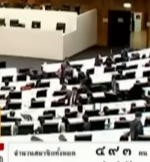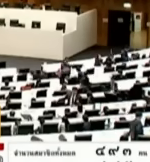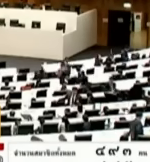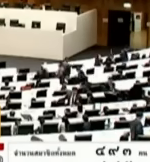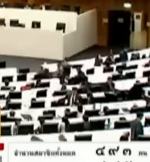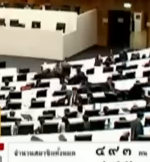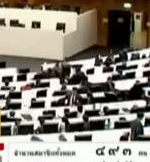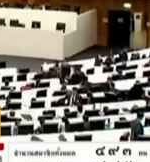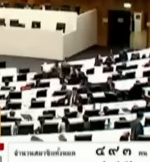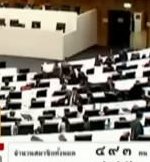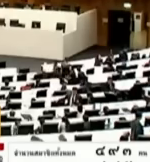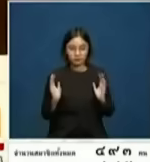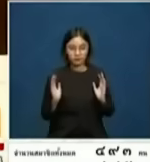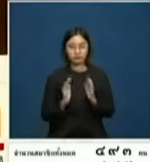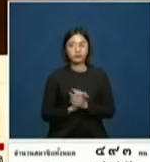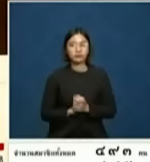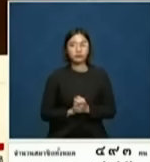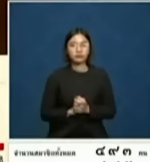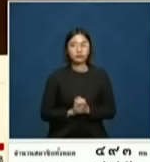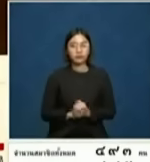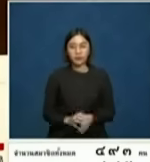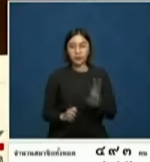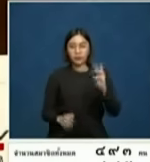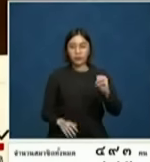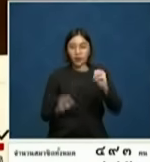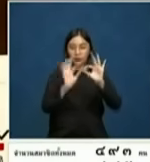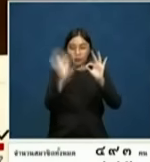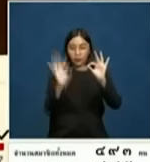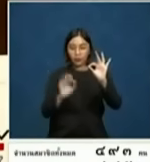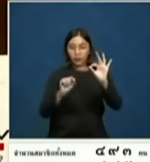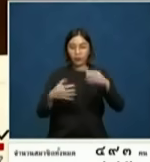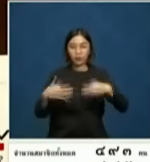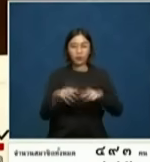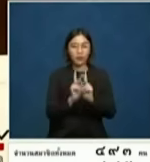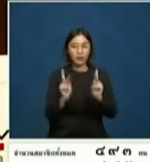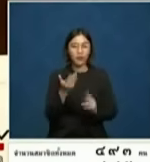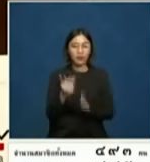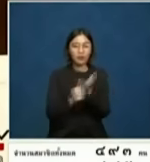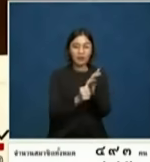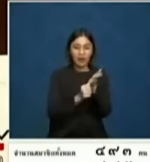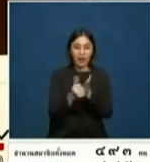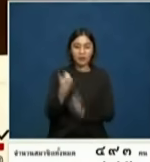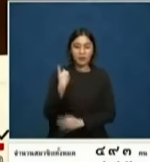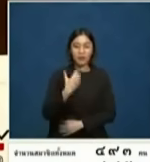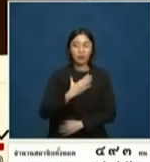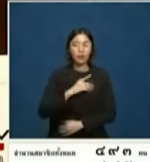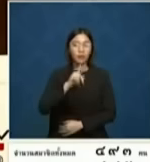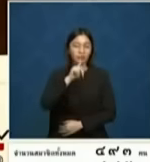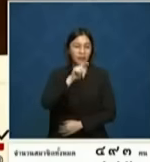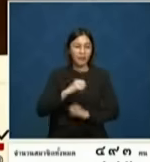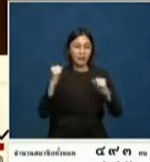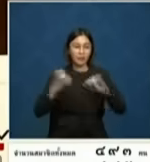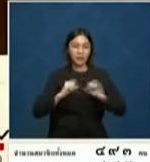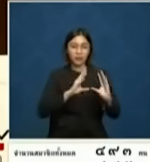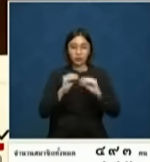ก็อาจจะติดธุระข้างนอกอะไรเงี้ยแต่เวลาโหวตทั้งฉบับเนี่ยก็ควรจะมากันหมดก็จะได้เห็นหน้าเห็นหลังชัดเจน พ